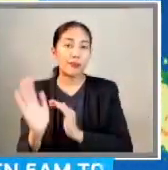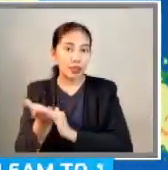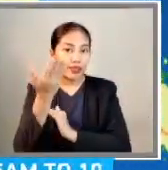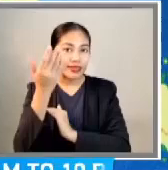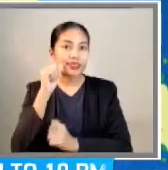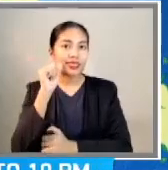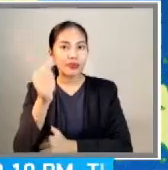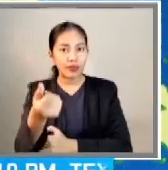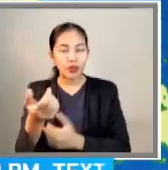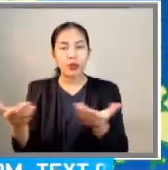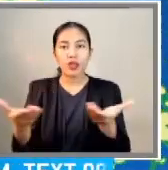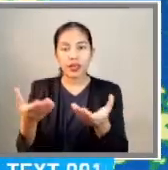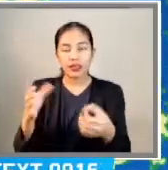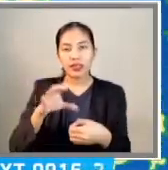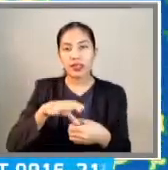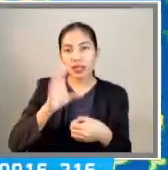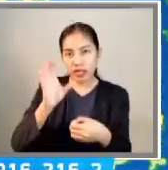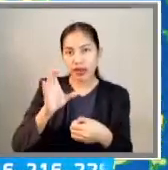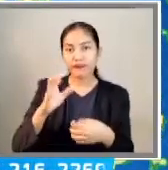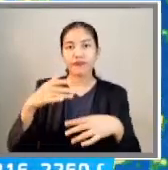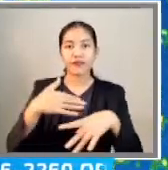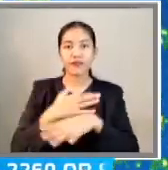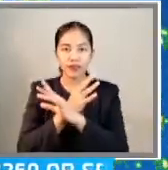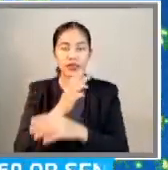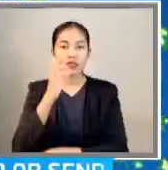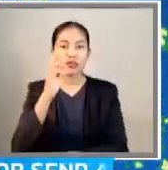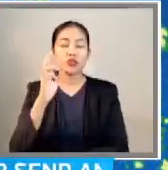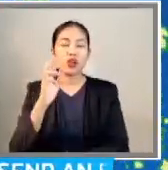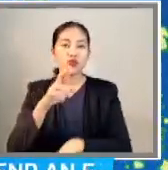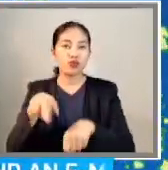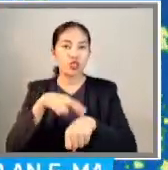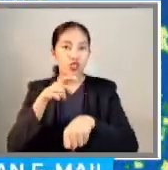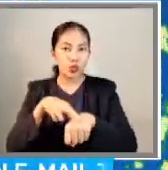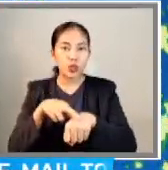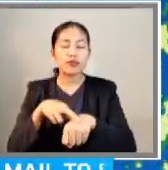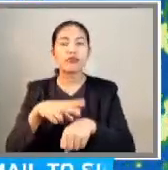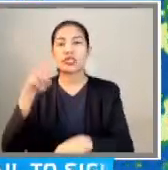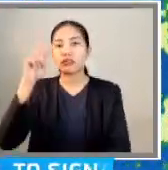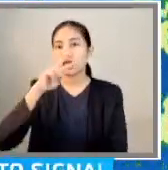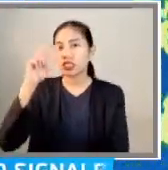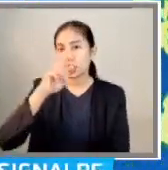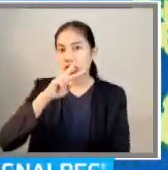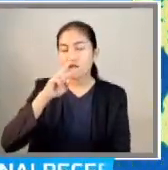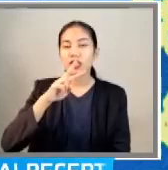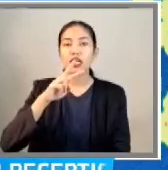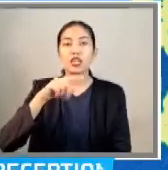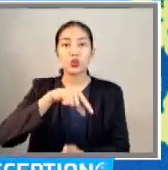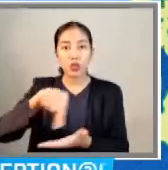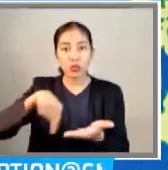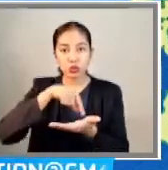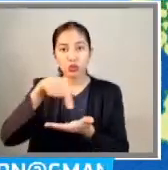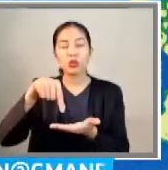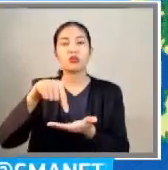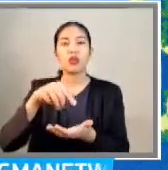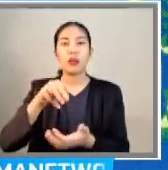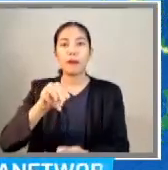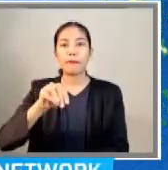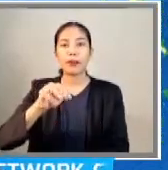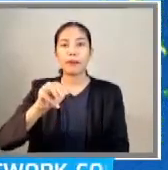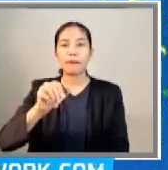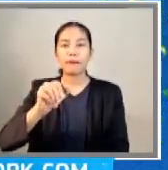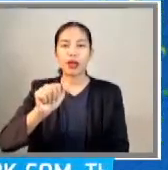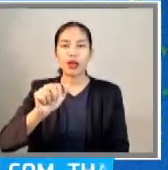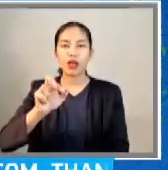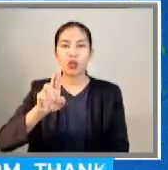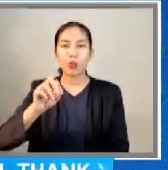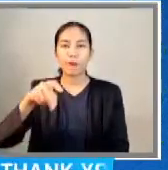Caraga at Davao Region at ilang panig ng Visayas, Quezon at Mimaropa Region. Sa bandang hapon, posible